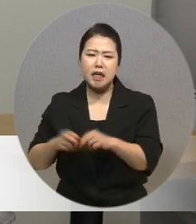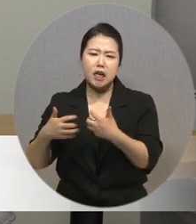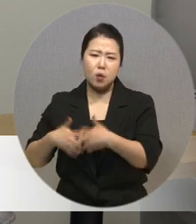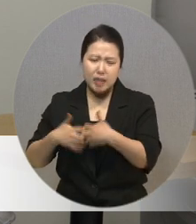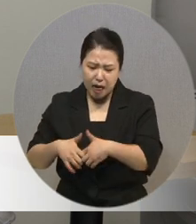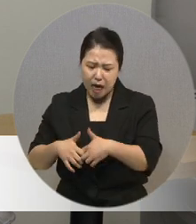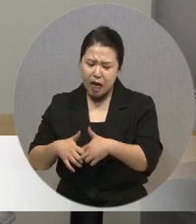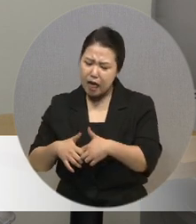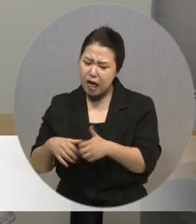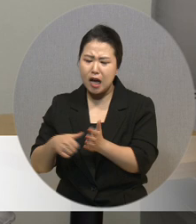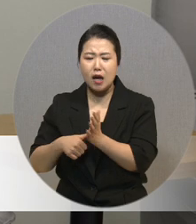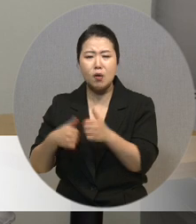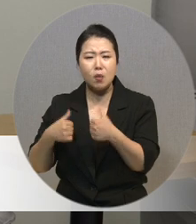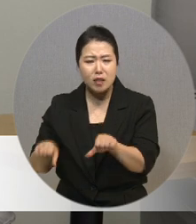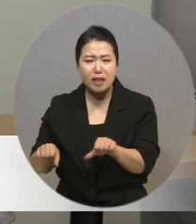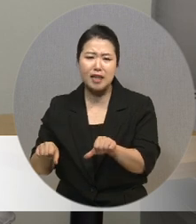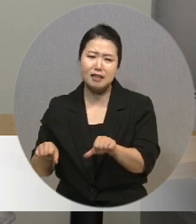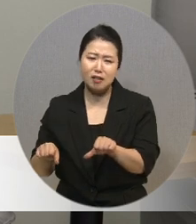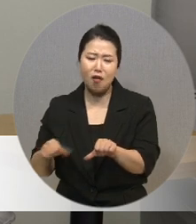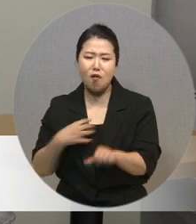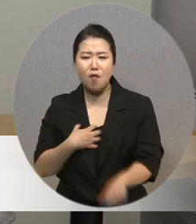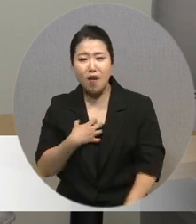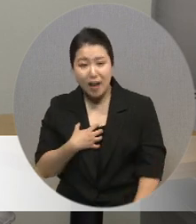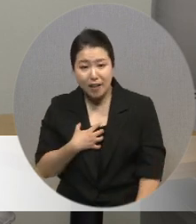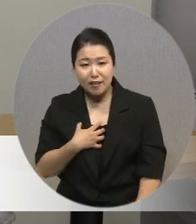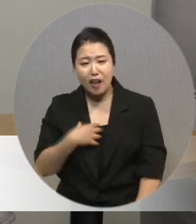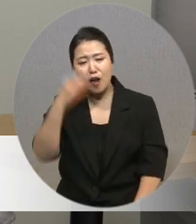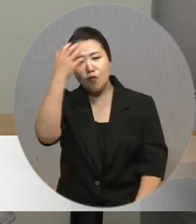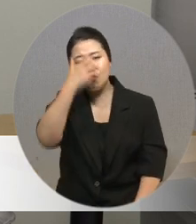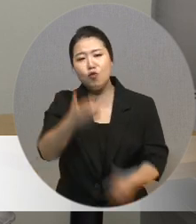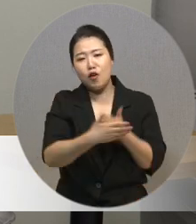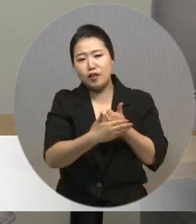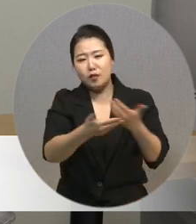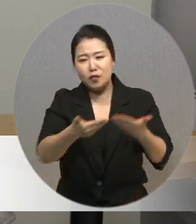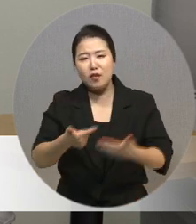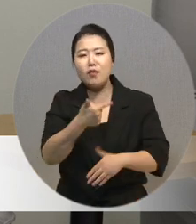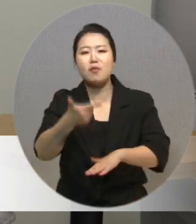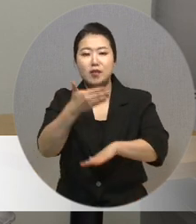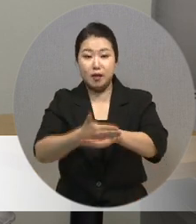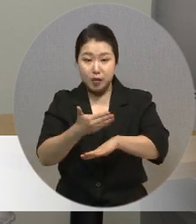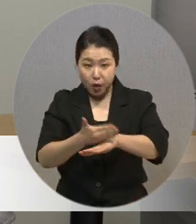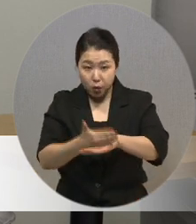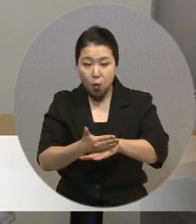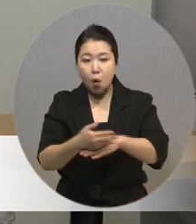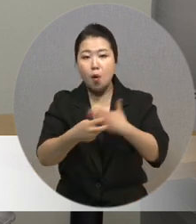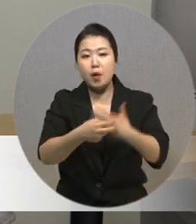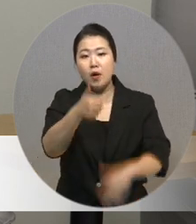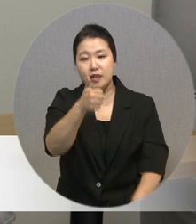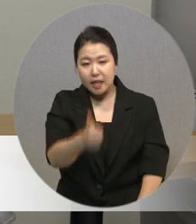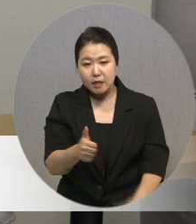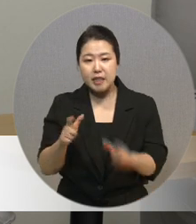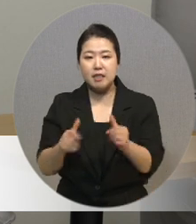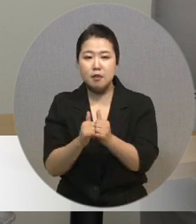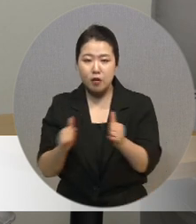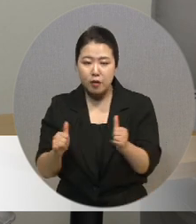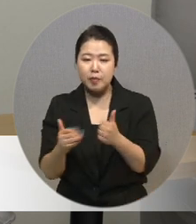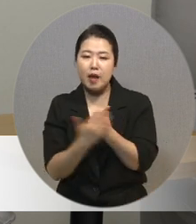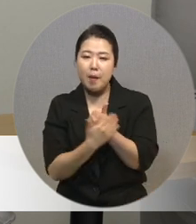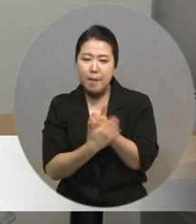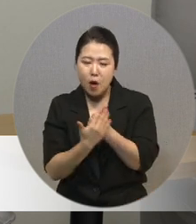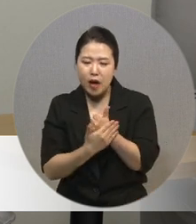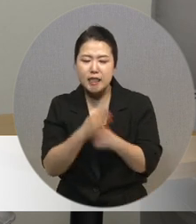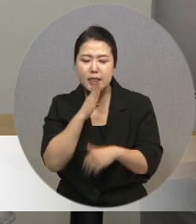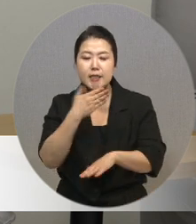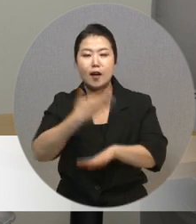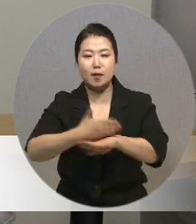때마침 후원을 해 주셔서 아주 잘 사용을 할 수 있을 것 같고요 병원장님의 지역 주민들을 위한 그런 배려가 상당히